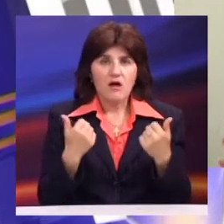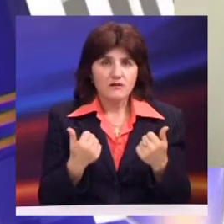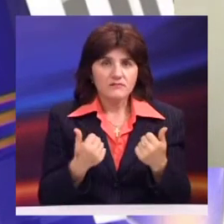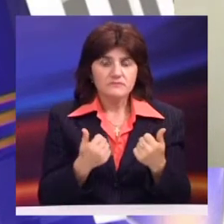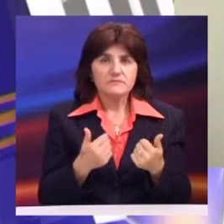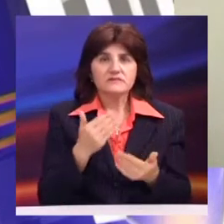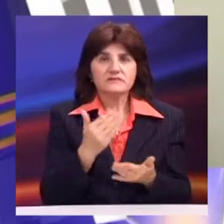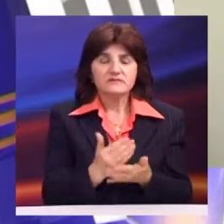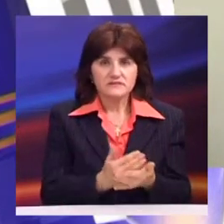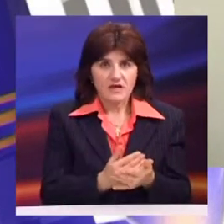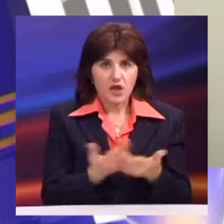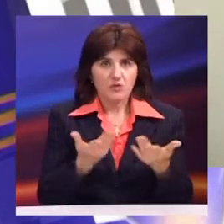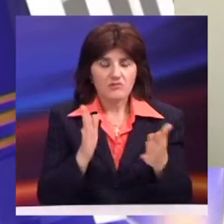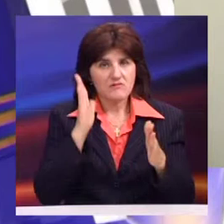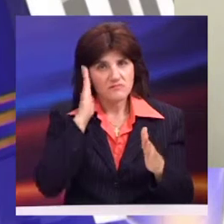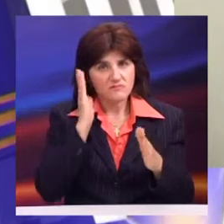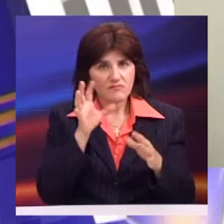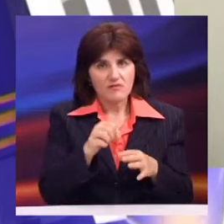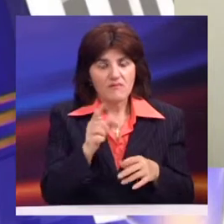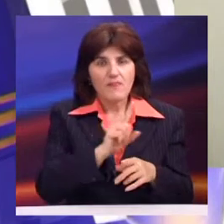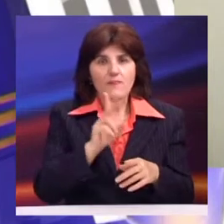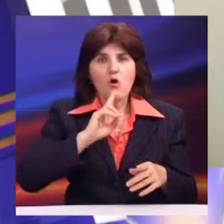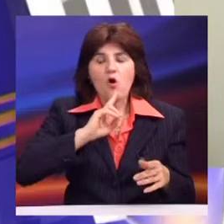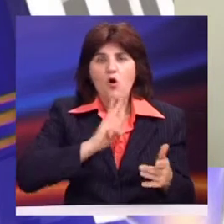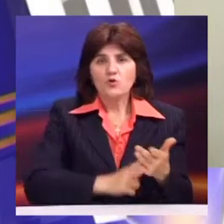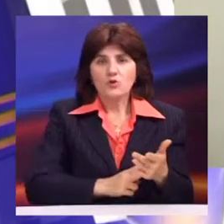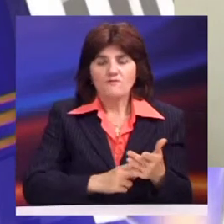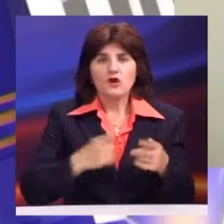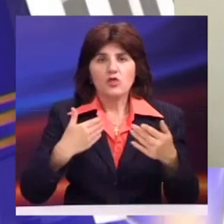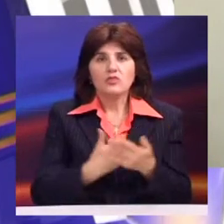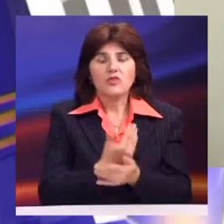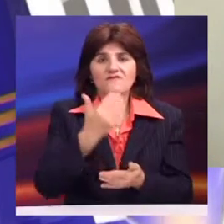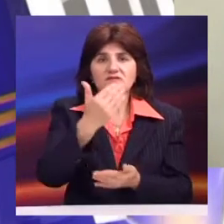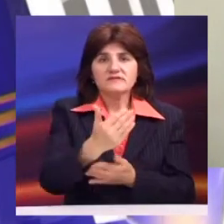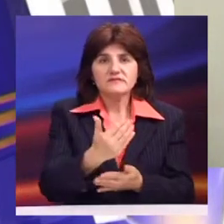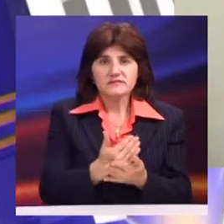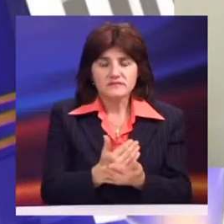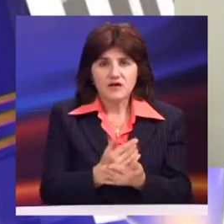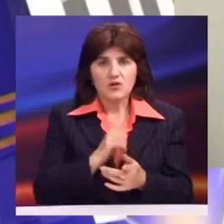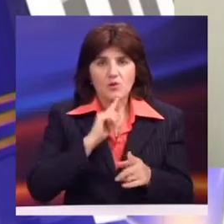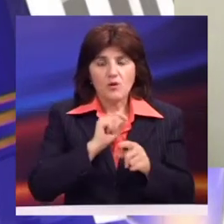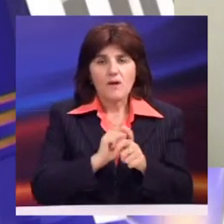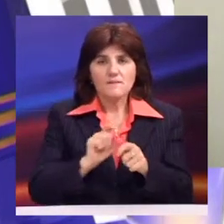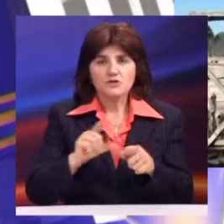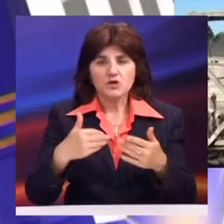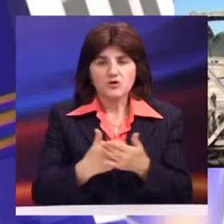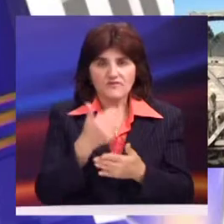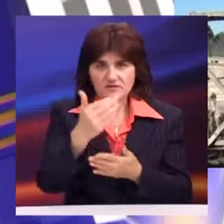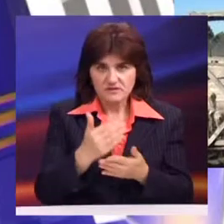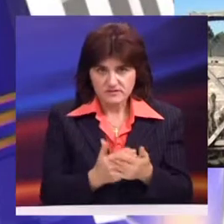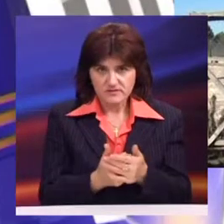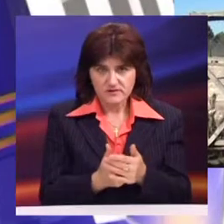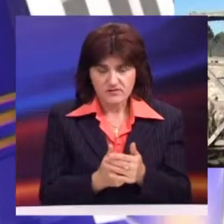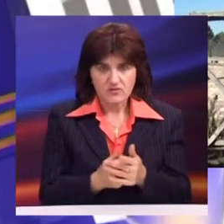Međutim, ti smeštajni kapaciteti ne odgovaraju ovim propisima koji su u